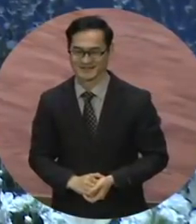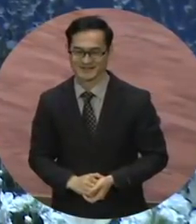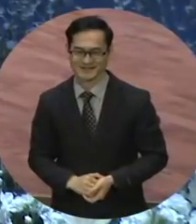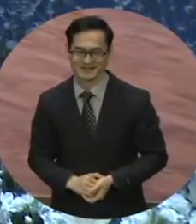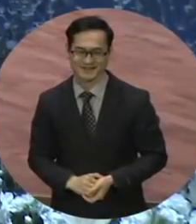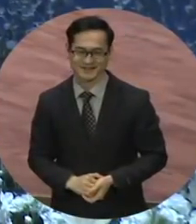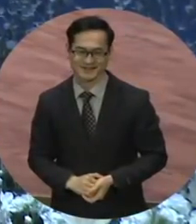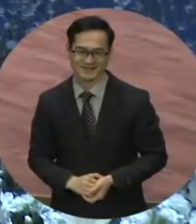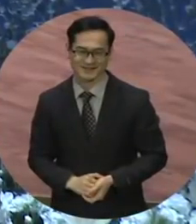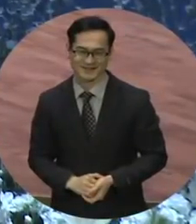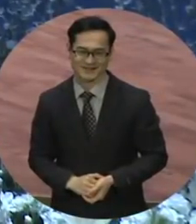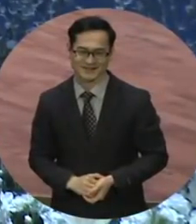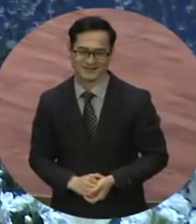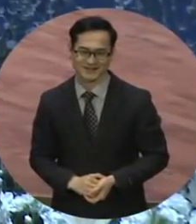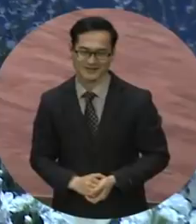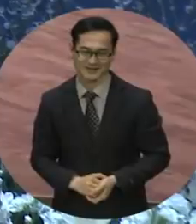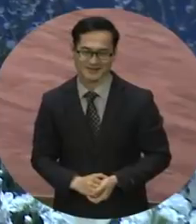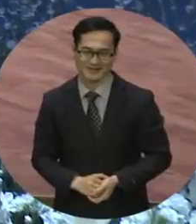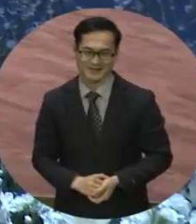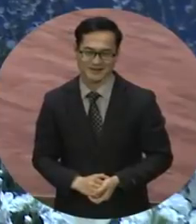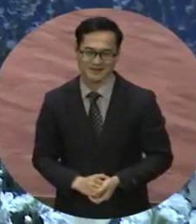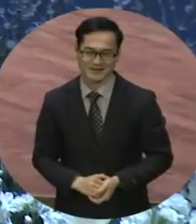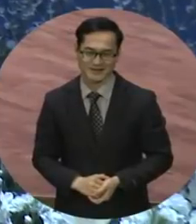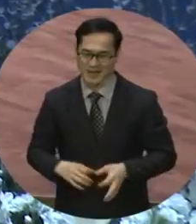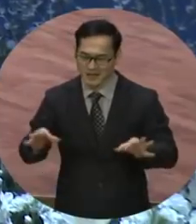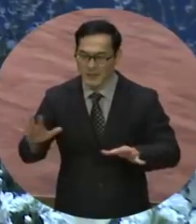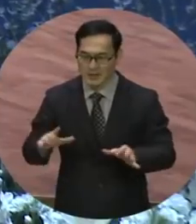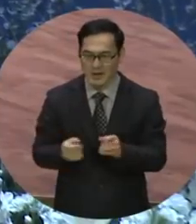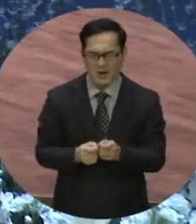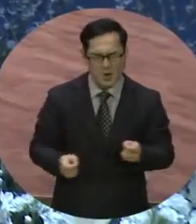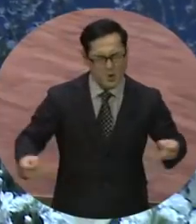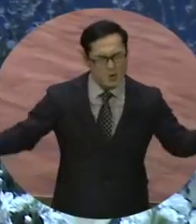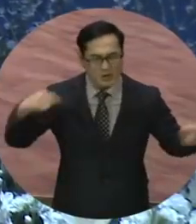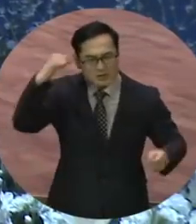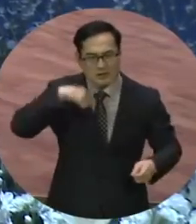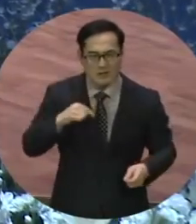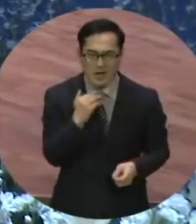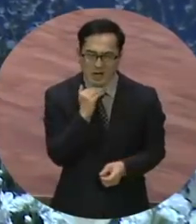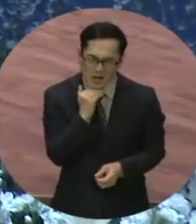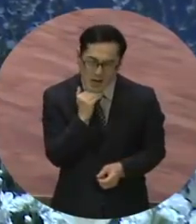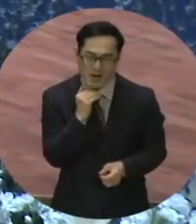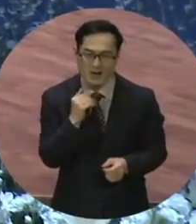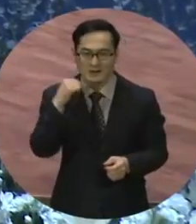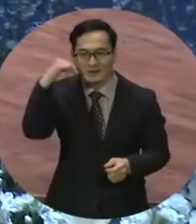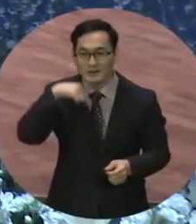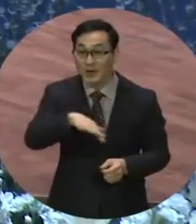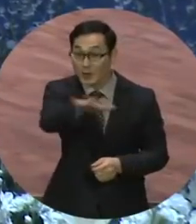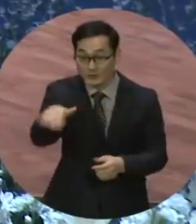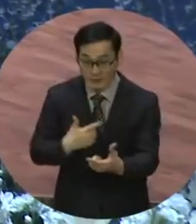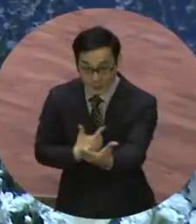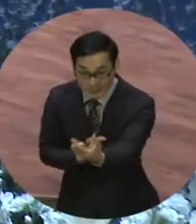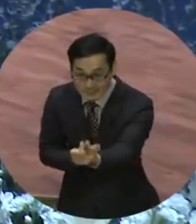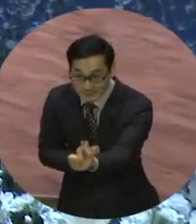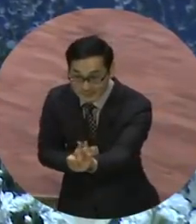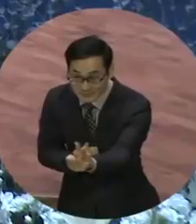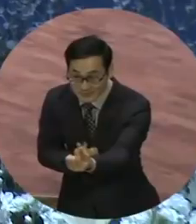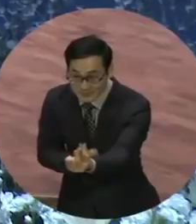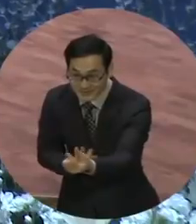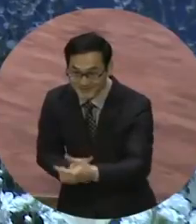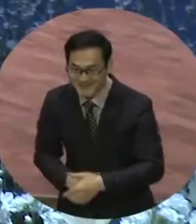그렇게 아주 길게 느껴졌습니다. 아마 여러분들도 그랬을 것이다.